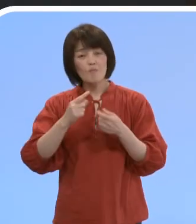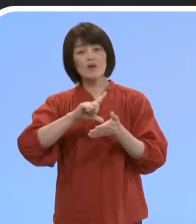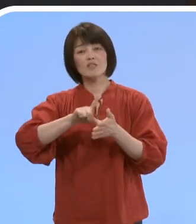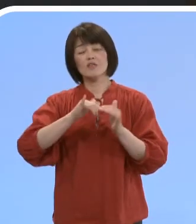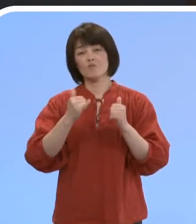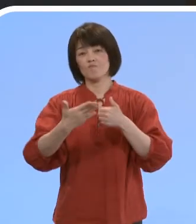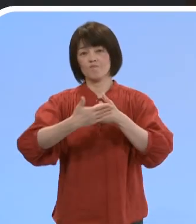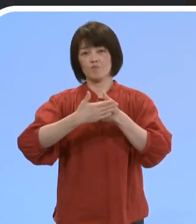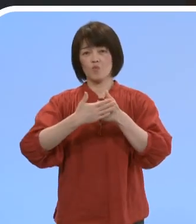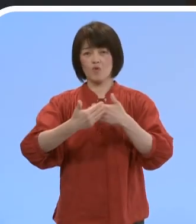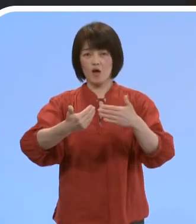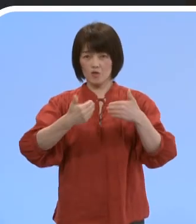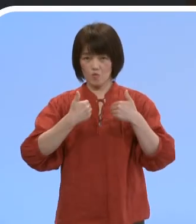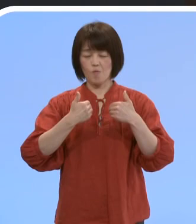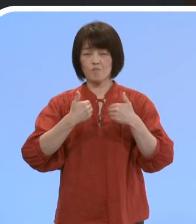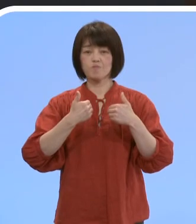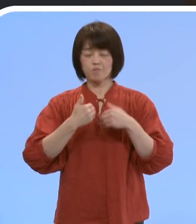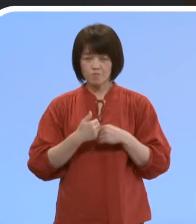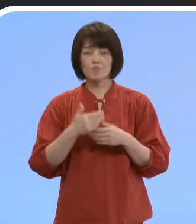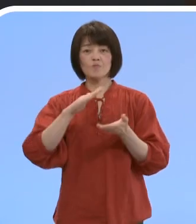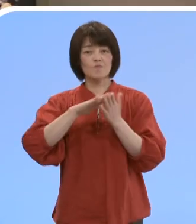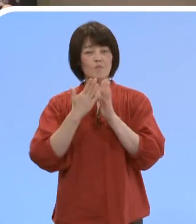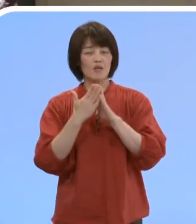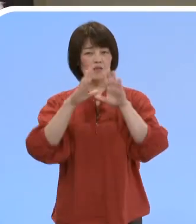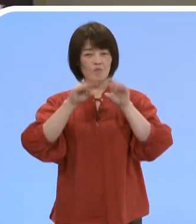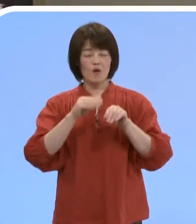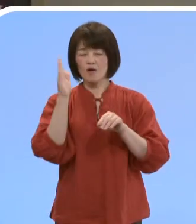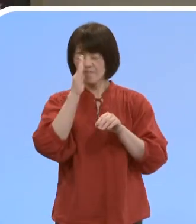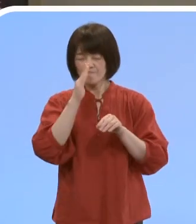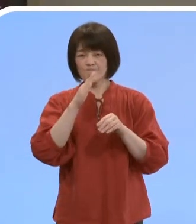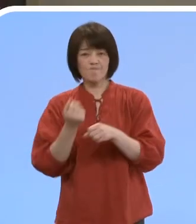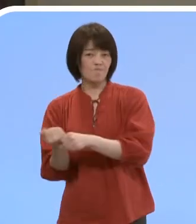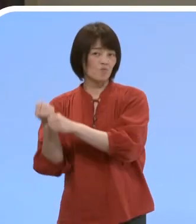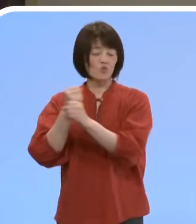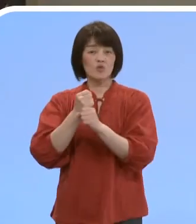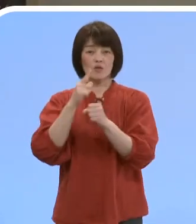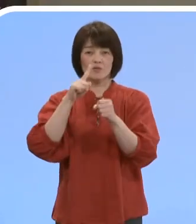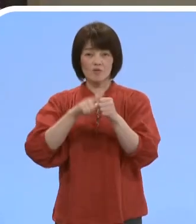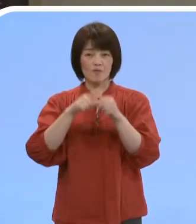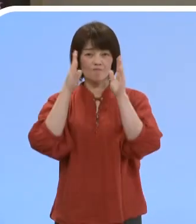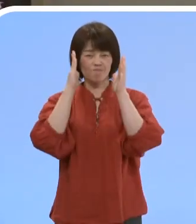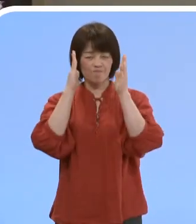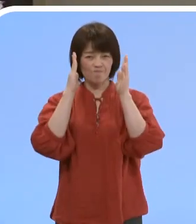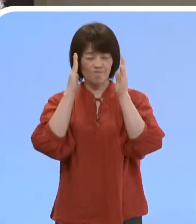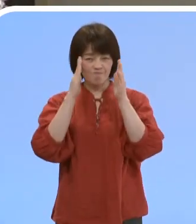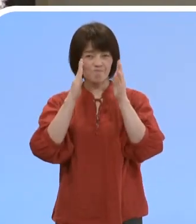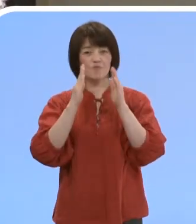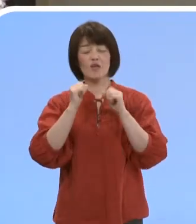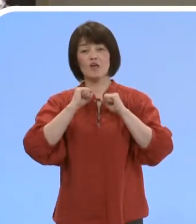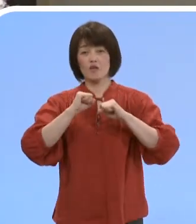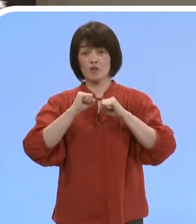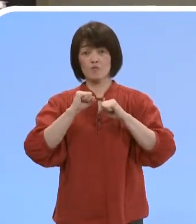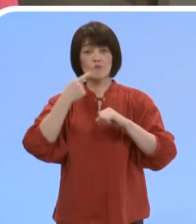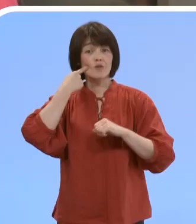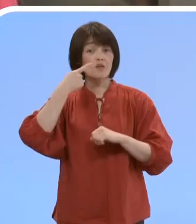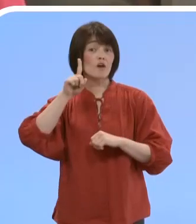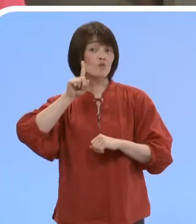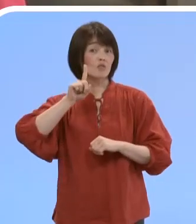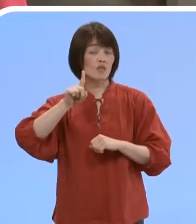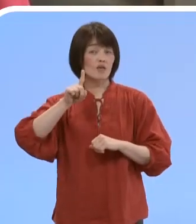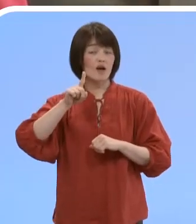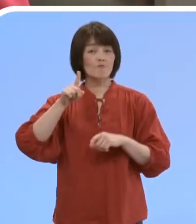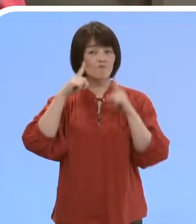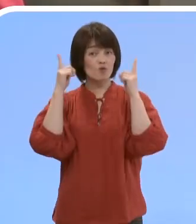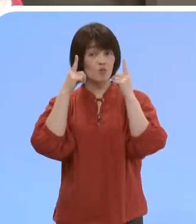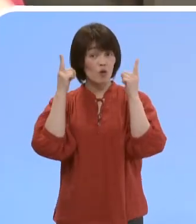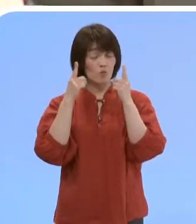方の協力がないとここも残していけないと思ったので、そういうきっかけから、まあ、町づくりとかそういうふうにも興味持って、月に1回は